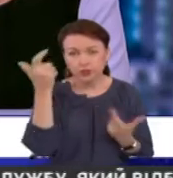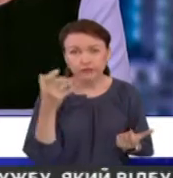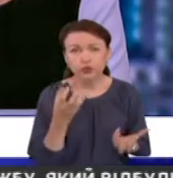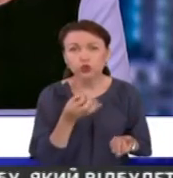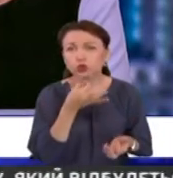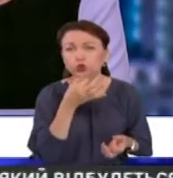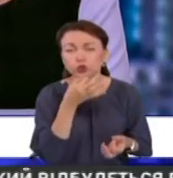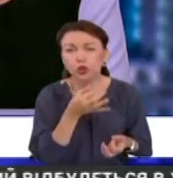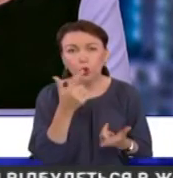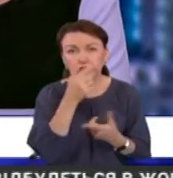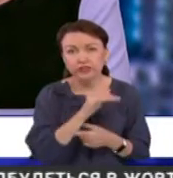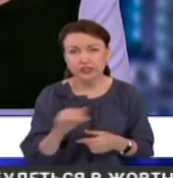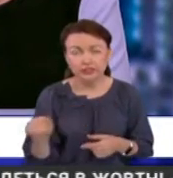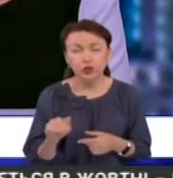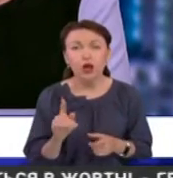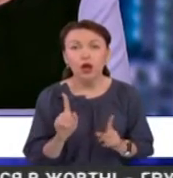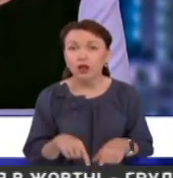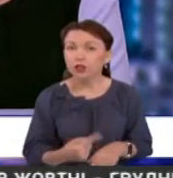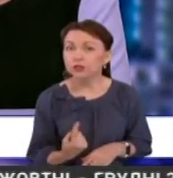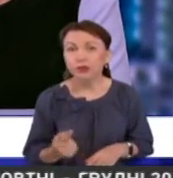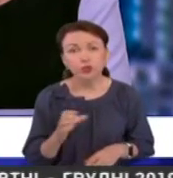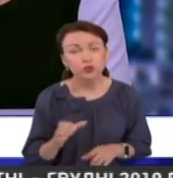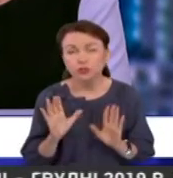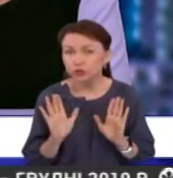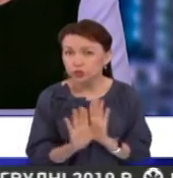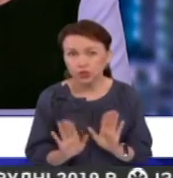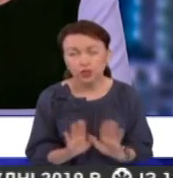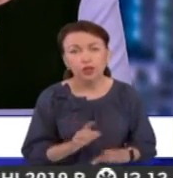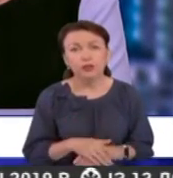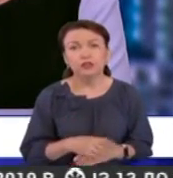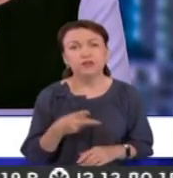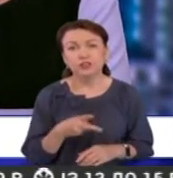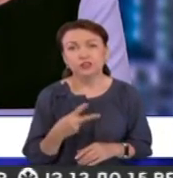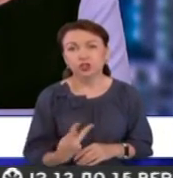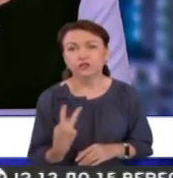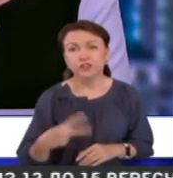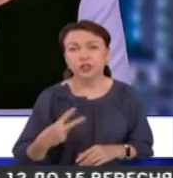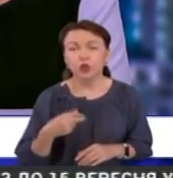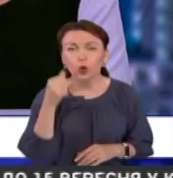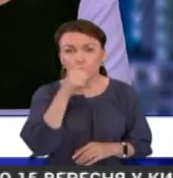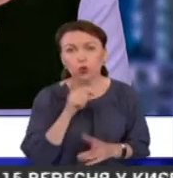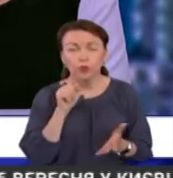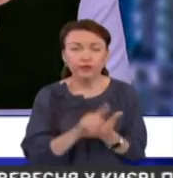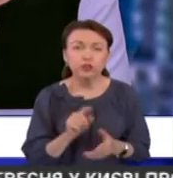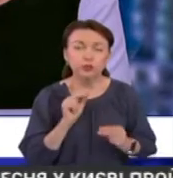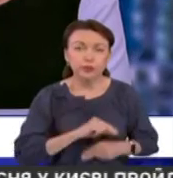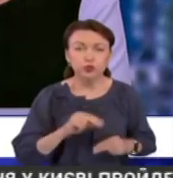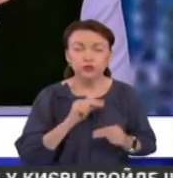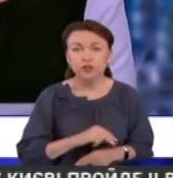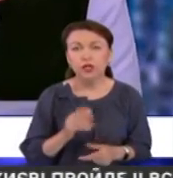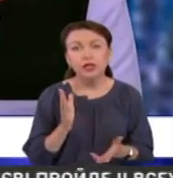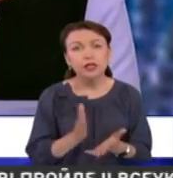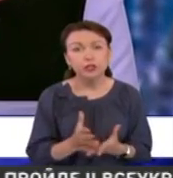було офіційно, але навіть не з 1 січня, заявлено, що навіть не з 1 січня 2020 року, воно повинно запрацювати, тому що є